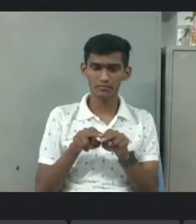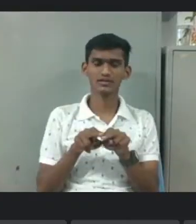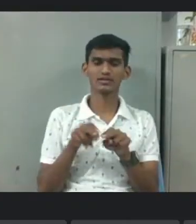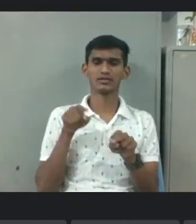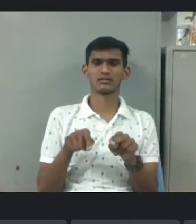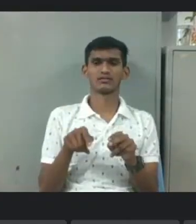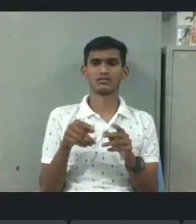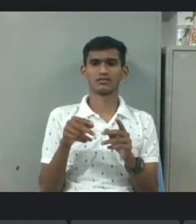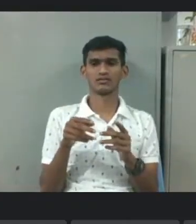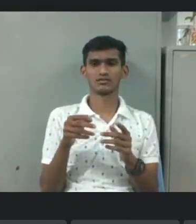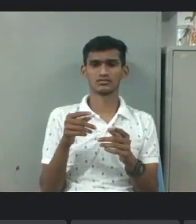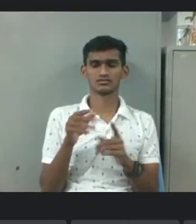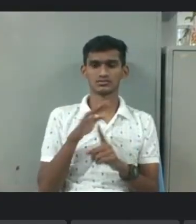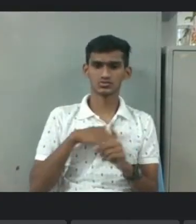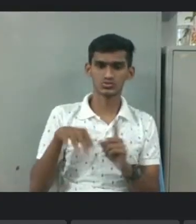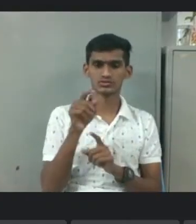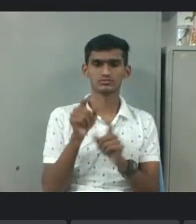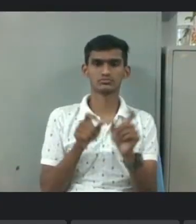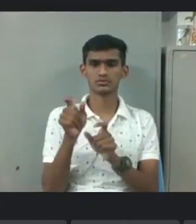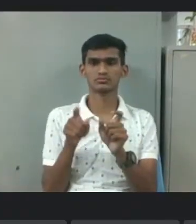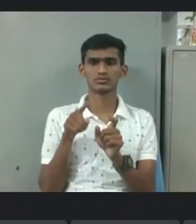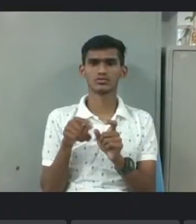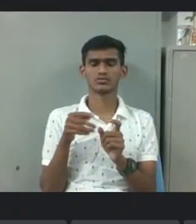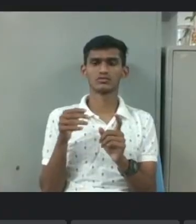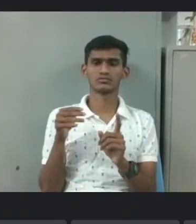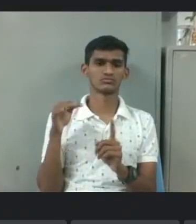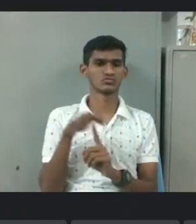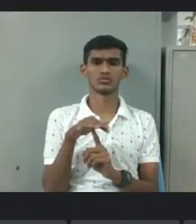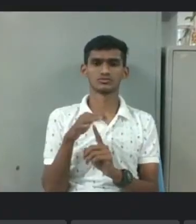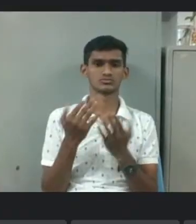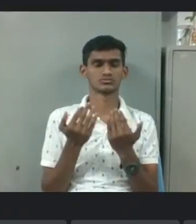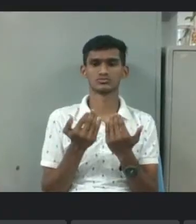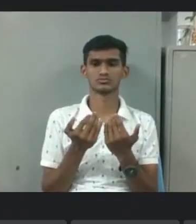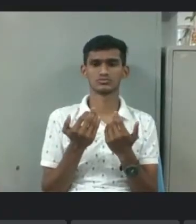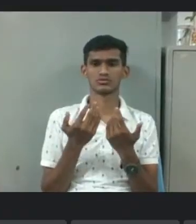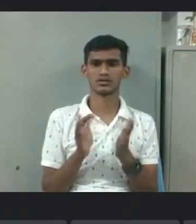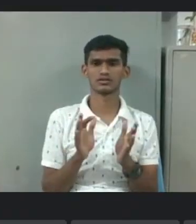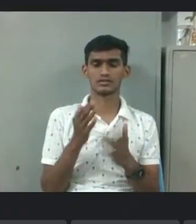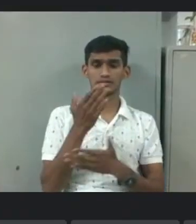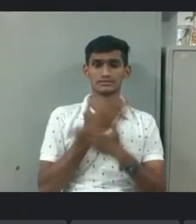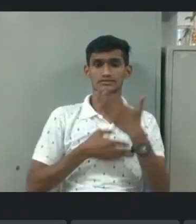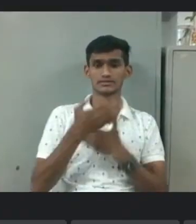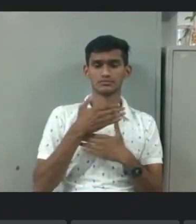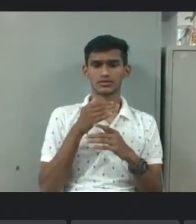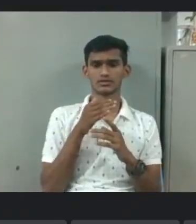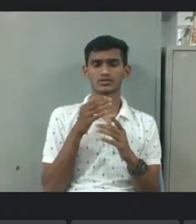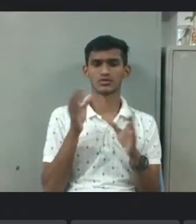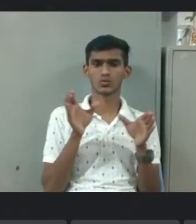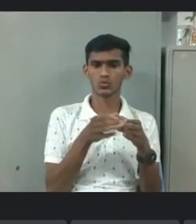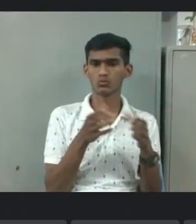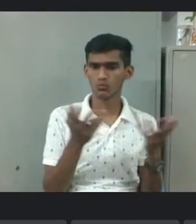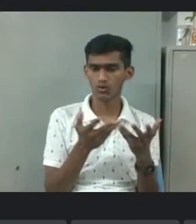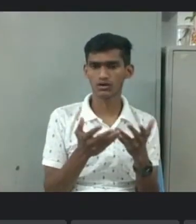ചെയ്യാൻ തുടങ്ങും. അപ്പോൾ ഏത് തരത്തിൽ അഫക്റ്റ് ചെയ്യുന്നു എന്നുള്ളത്, എന്ത് തരം ഡിസബിലിറ്റി, എന്ത് തരം ഭിന്നശേഷിയാണെന്നതിനനുസരിച്ചിരിക്കും.